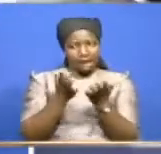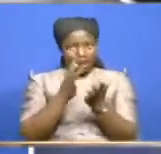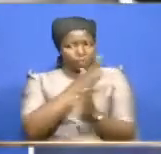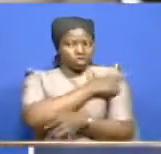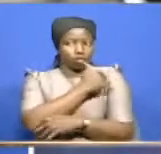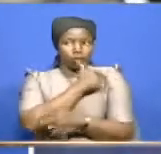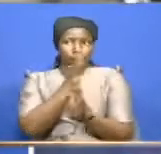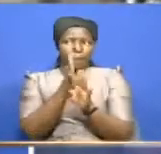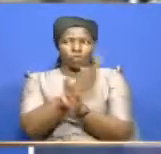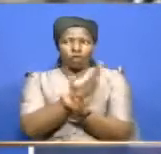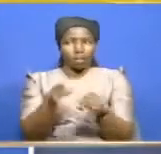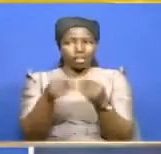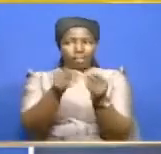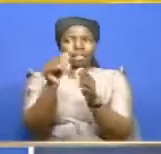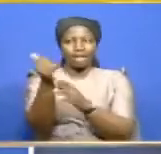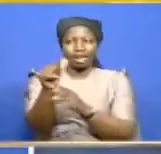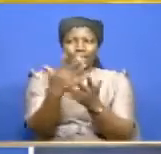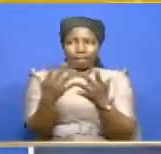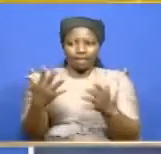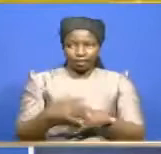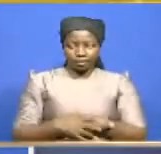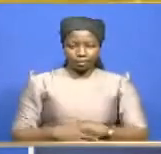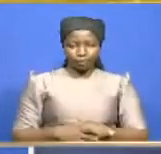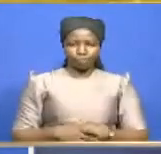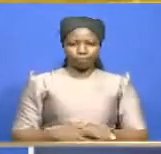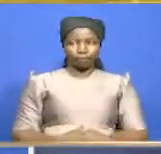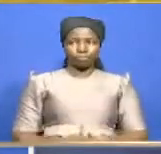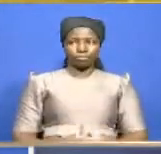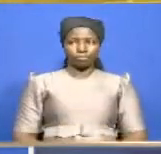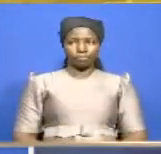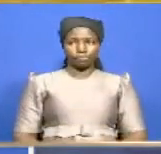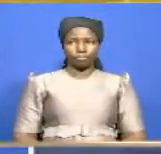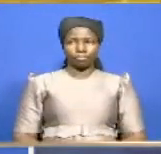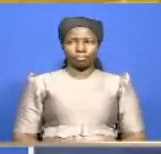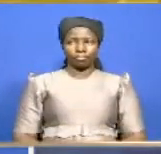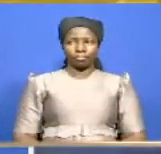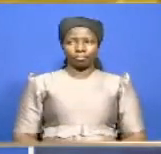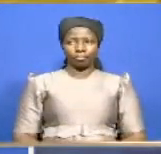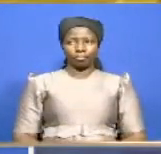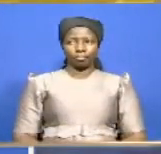kuwasilisha vifaa vyovyote. Ruth Wamboi, Darubini ya Channel 1.